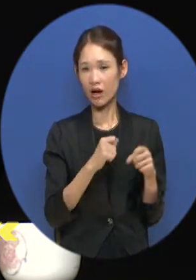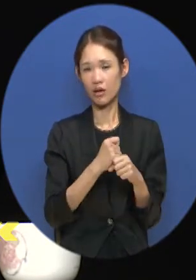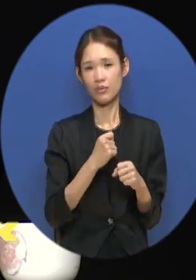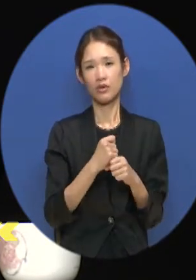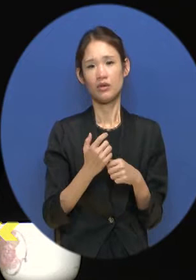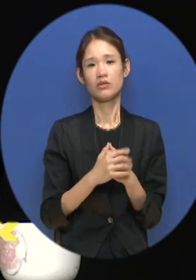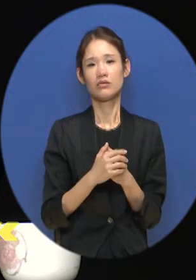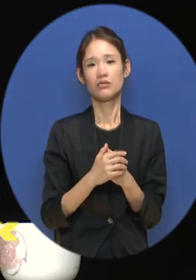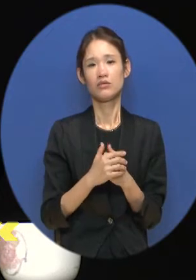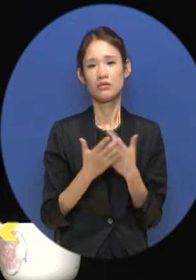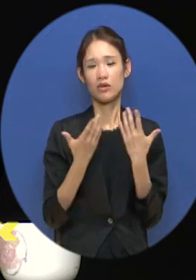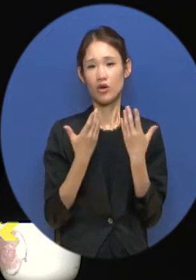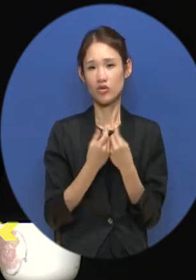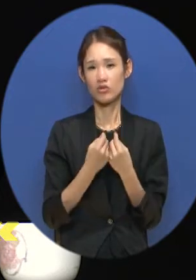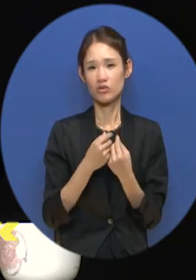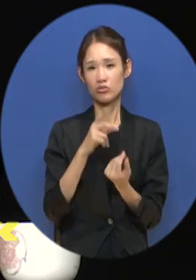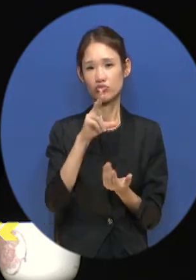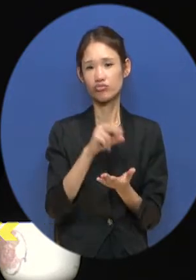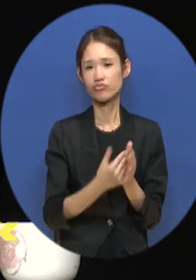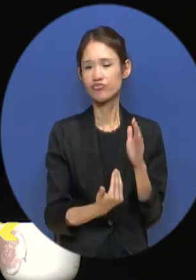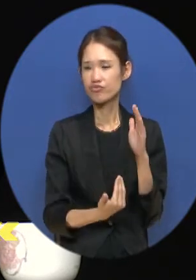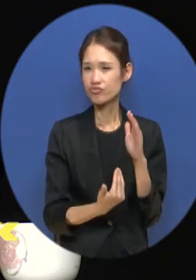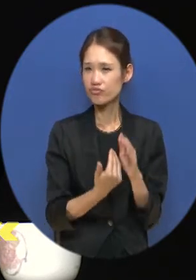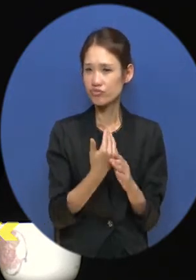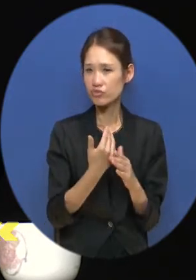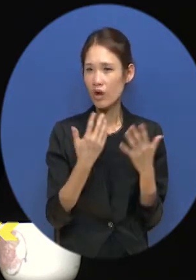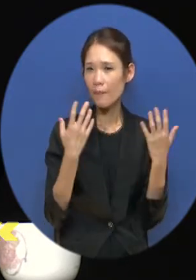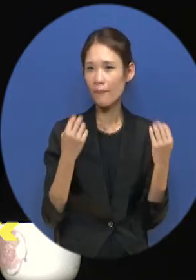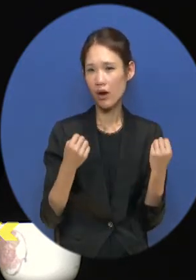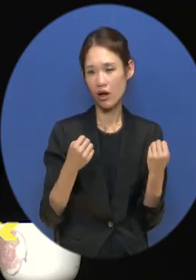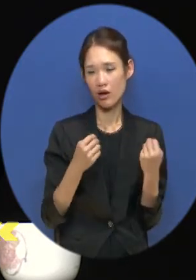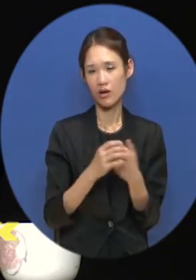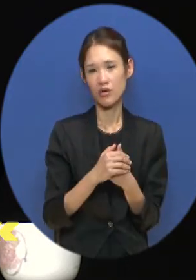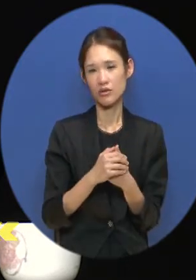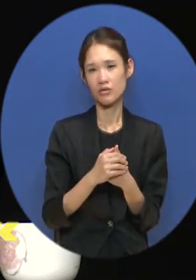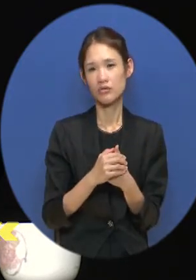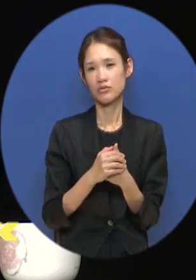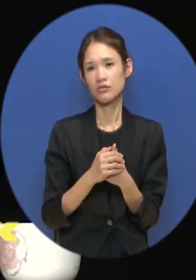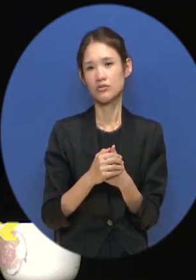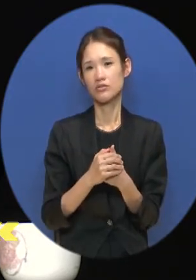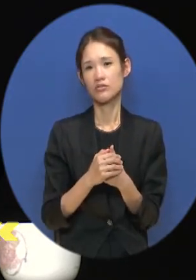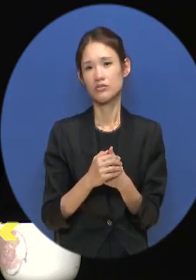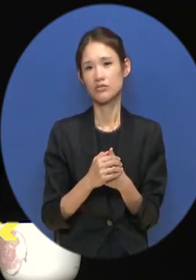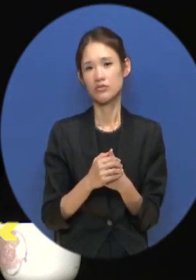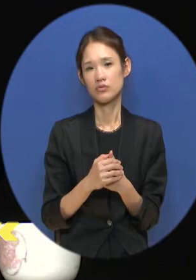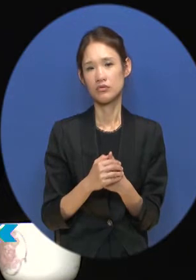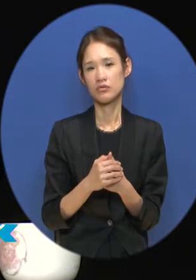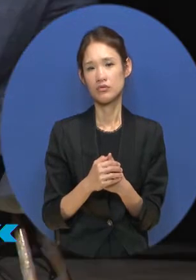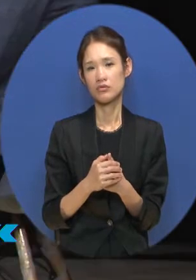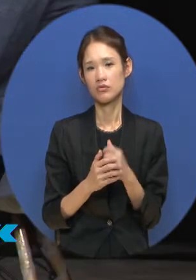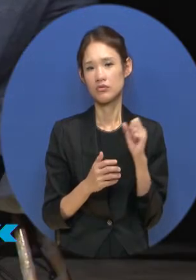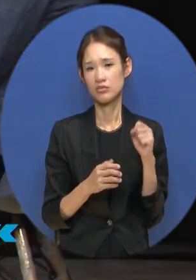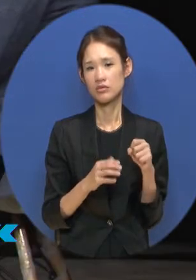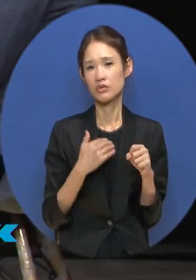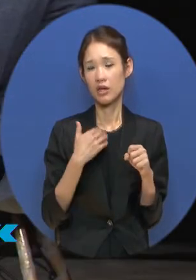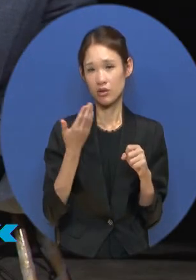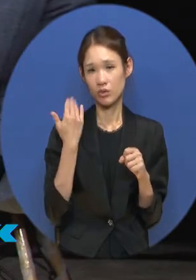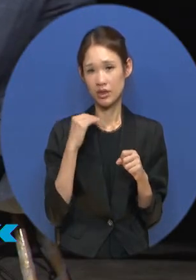수도 있고요. 그래서 그럴 경우에는 문제점이 발생할 가능성이 그렇죠. 많죠. 제가